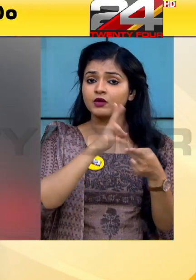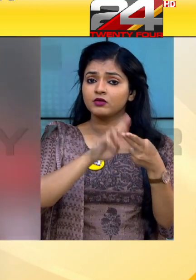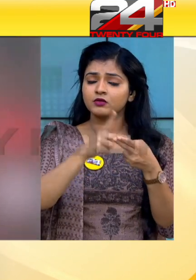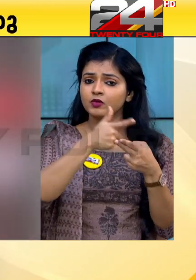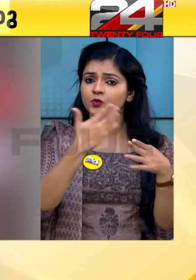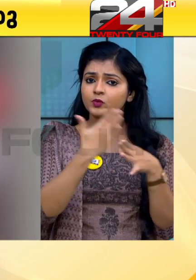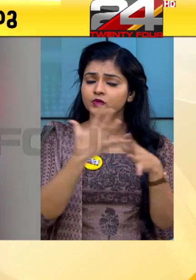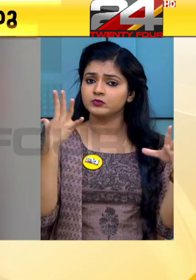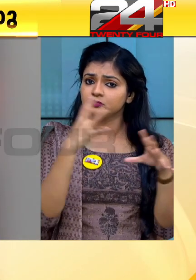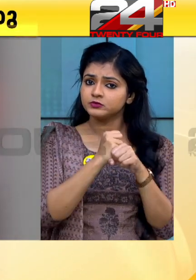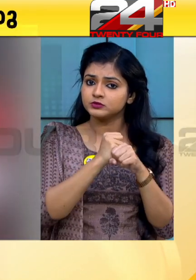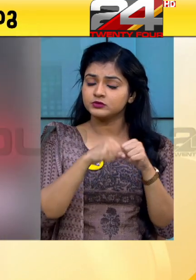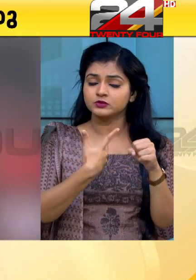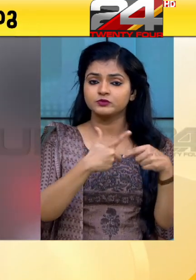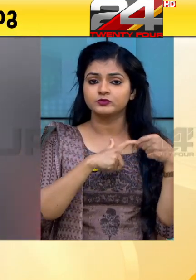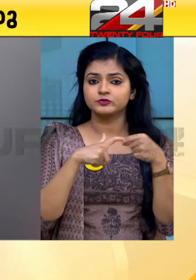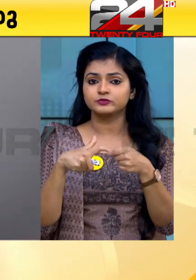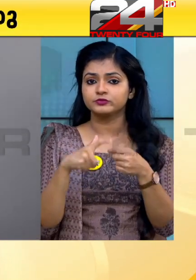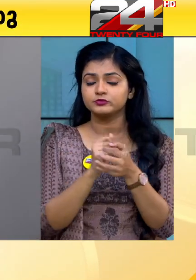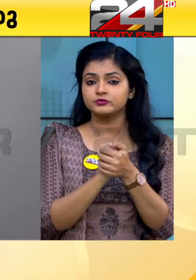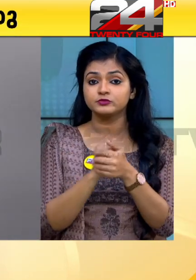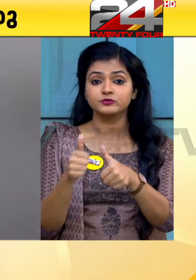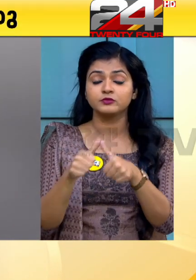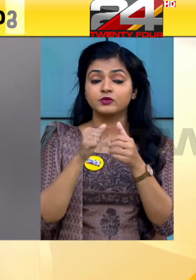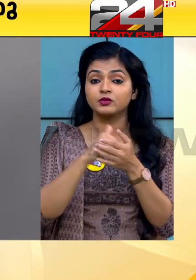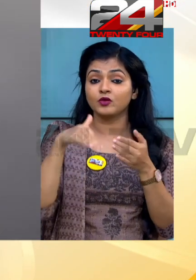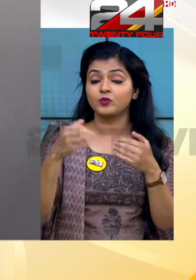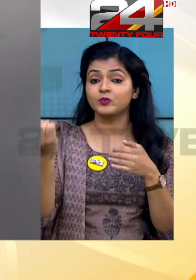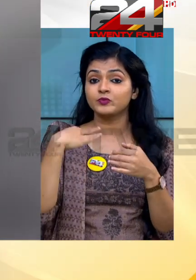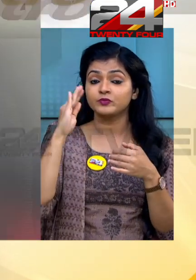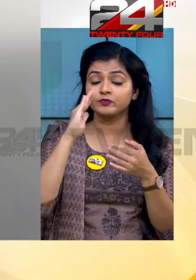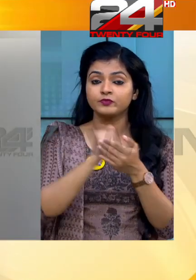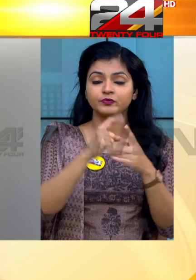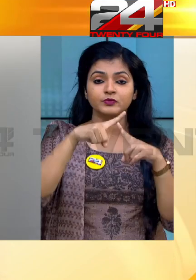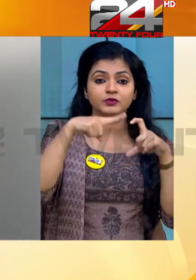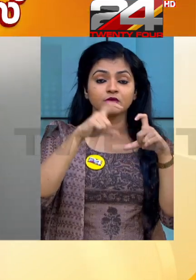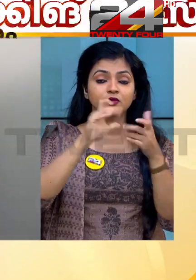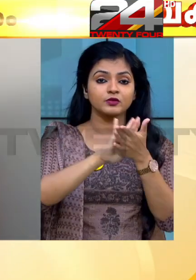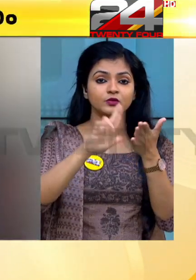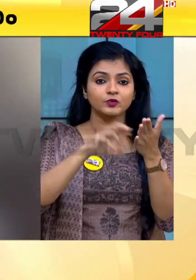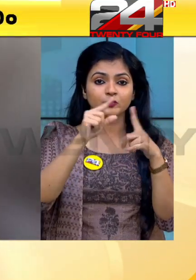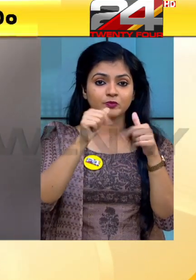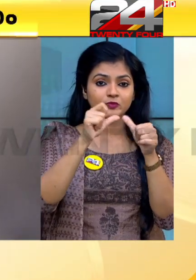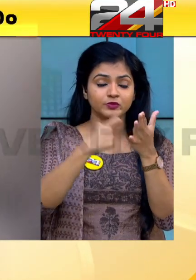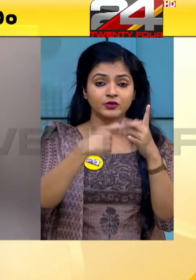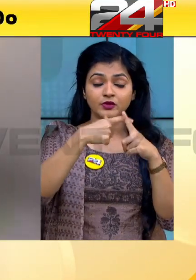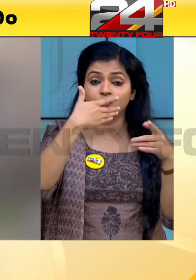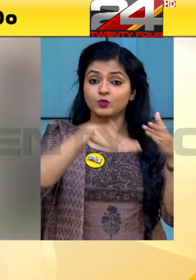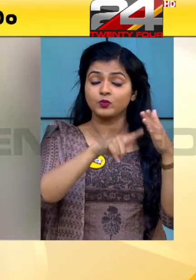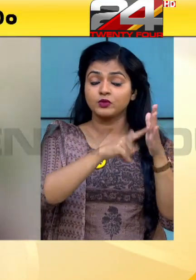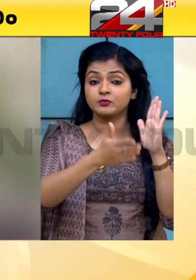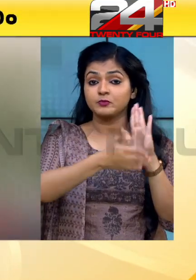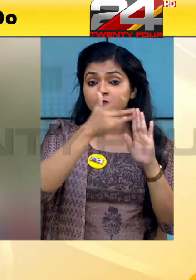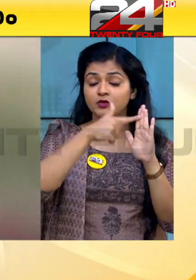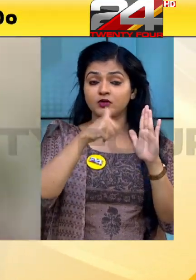സജ്ജീകരണങ്ങളൊന്നും പ്രവർത്തിച്ചില്ലേ ഷഫീദ്? ഗോകുൽ, നിലവിൽ ഇപ്പോൾ നമ്മൾ മനസ്സിലാക്കുന്നതനുസരിച്ച് ടെക്നോ പാർക്കിന്റെ ആ ഭാഗം, ടെക്നോ പാർക്കിനകത്തെ കെട്ടിടങ്ങൾക്ക് വലിയ